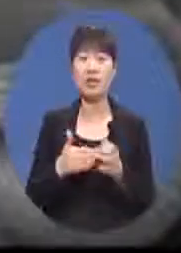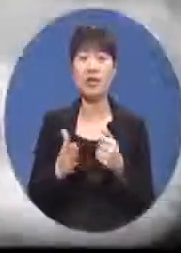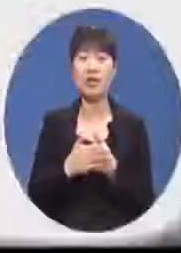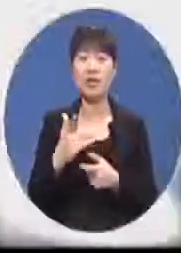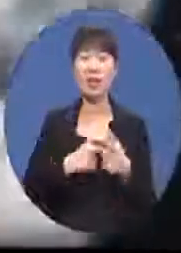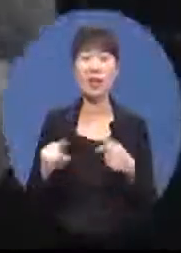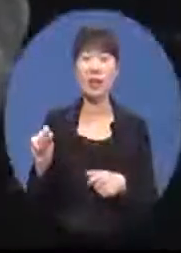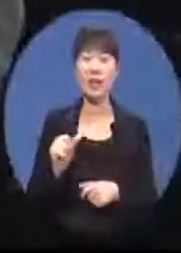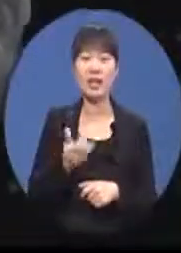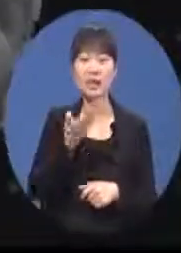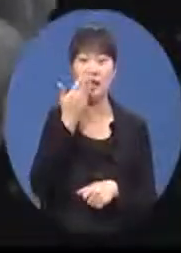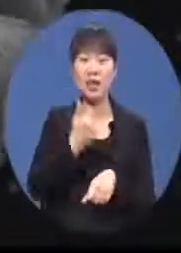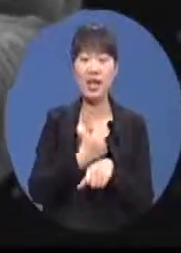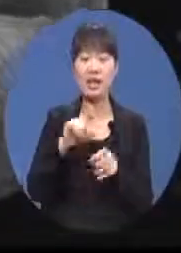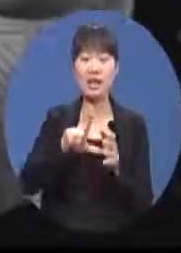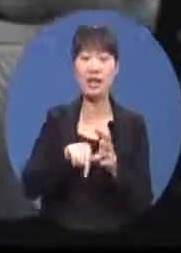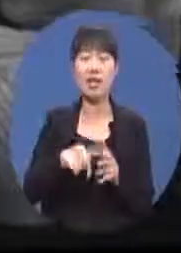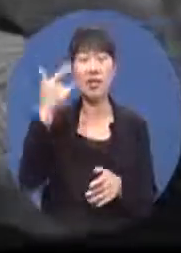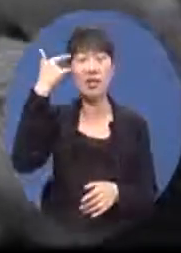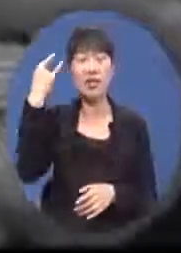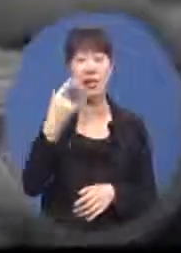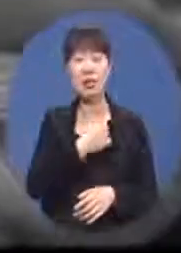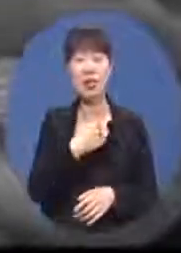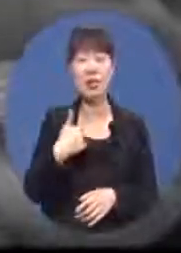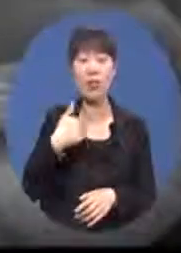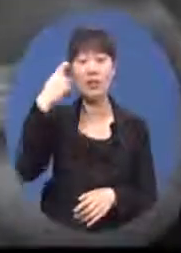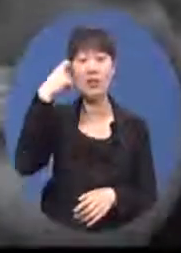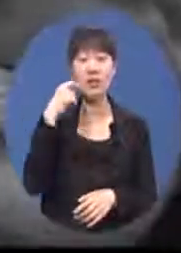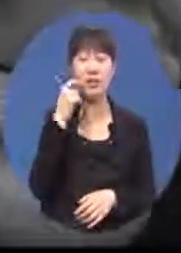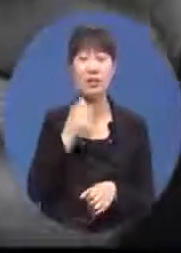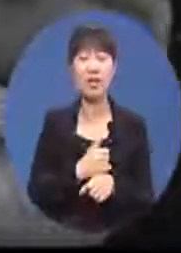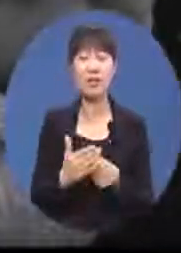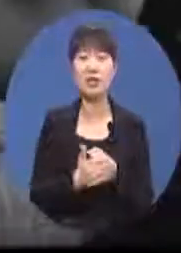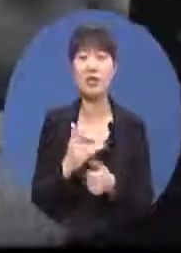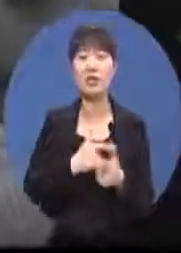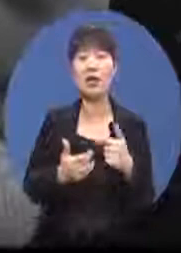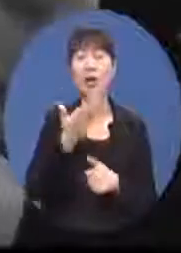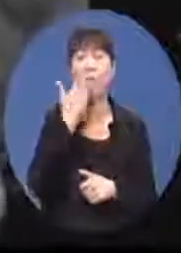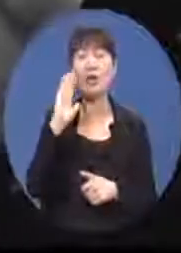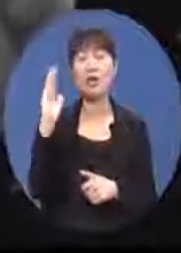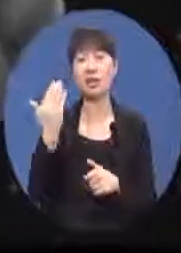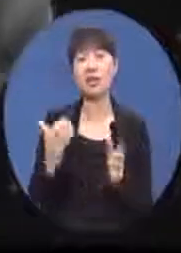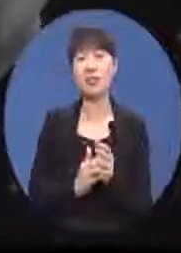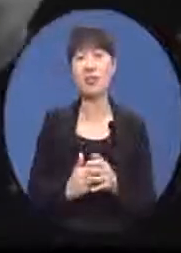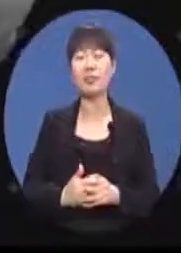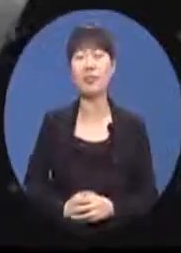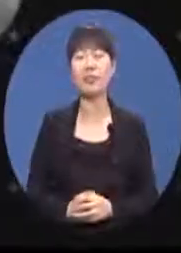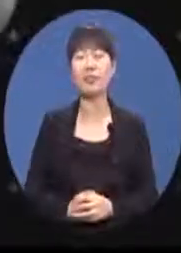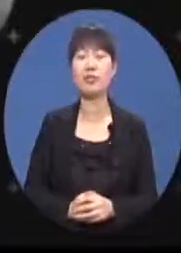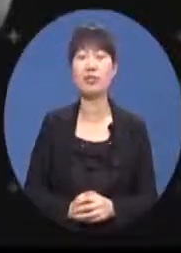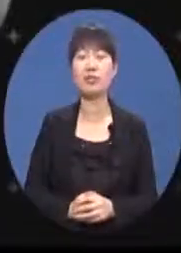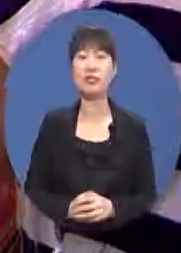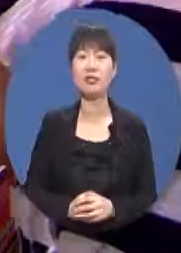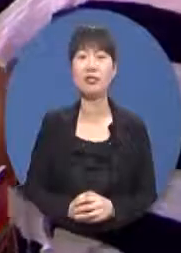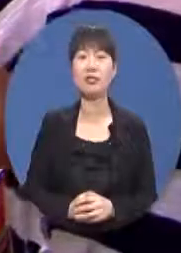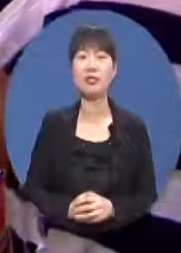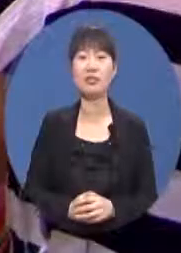더 빨리 식사를 할 경우 뇌가 포만감을 느끼지 못해 더 먹게 된다는 것이죠.